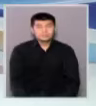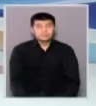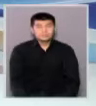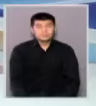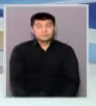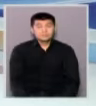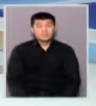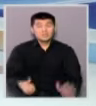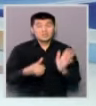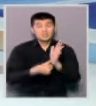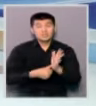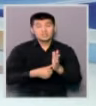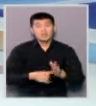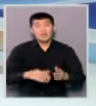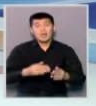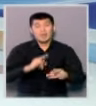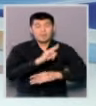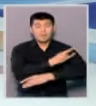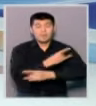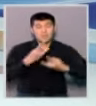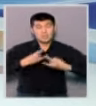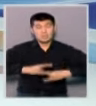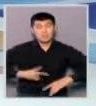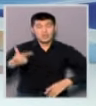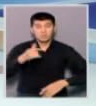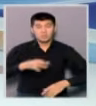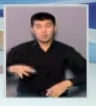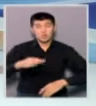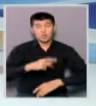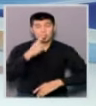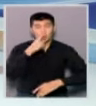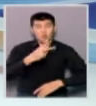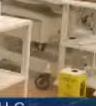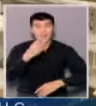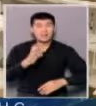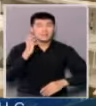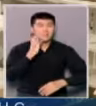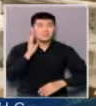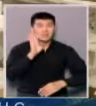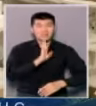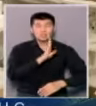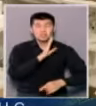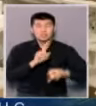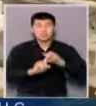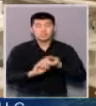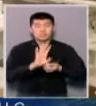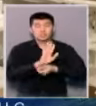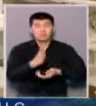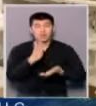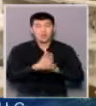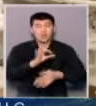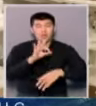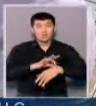Продолжаем. Шестеро малышей родились в Атрауской областной больнице номер 2. Беременна с COVID-19. Двое